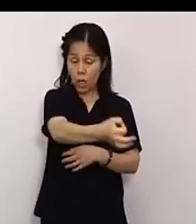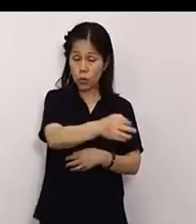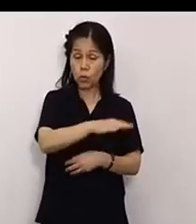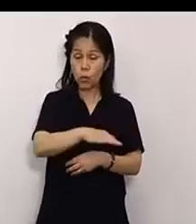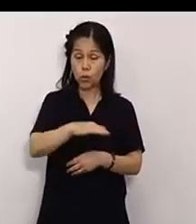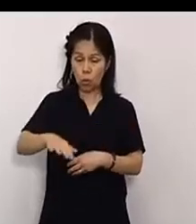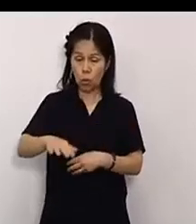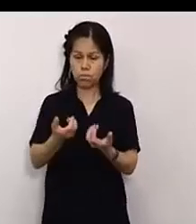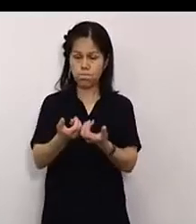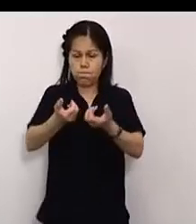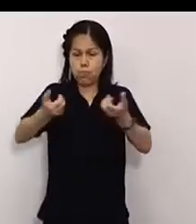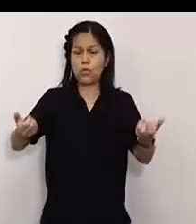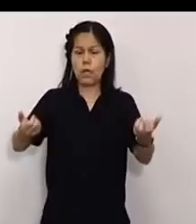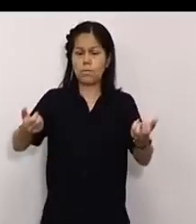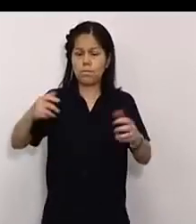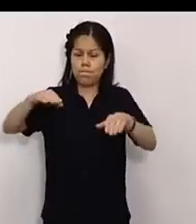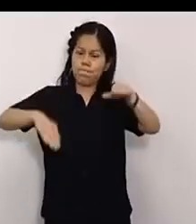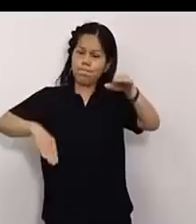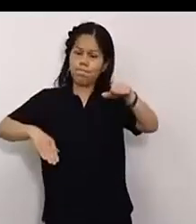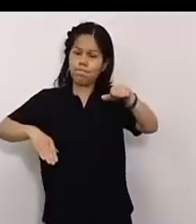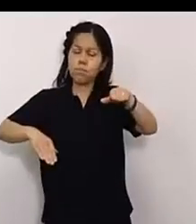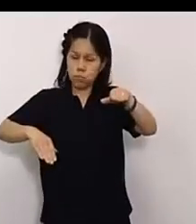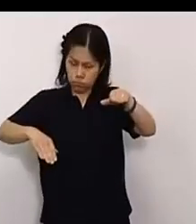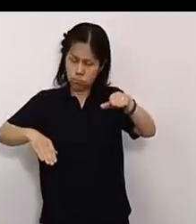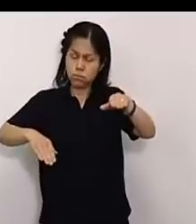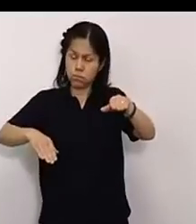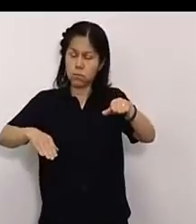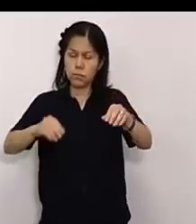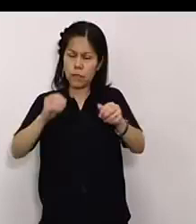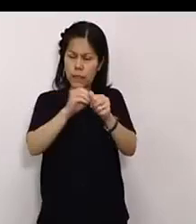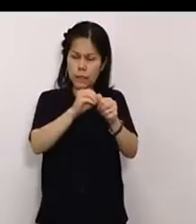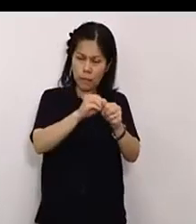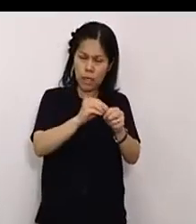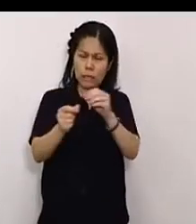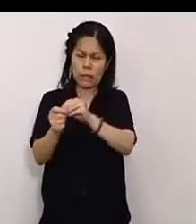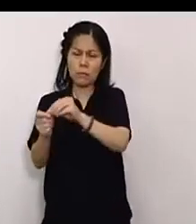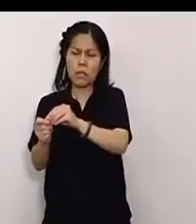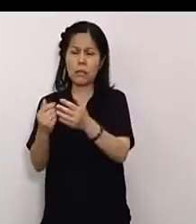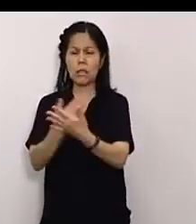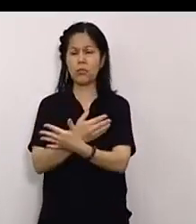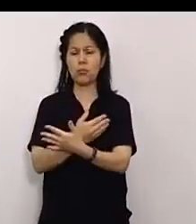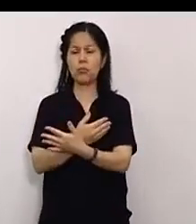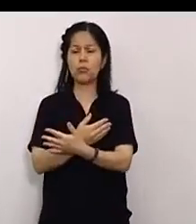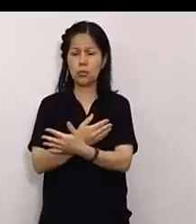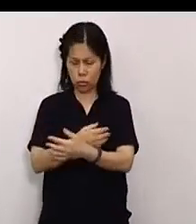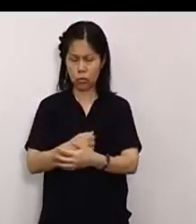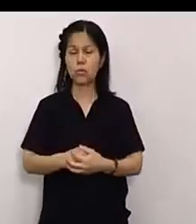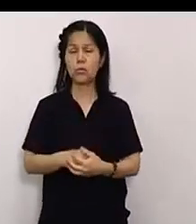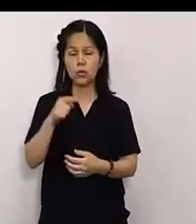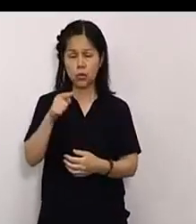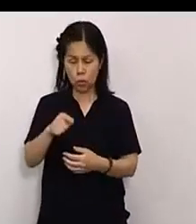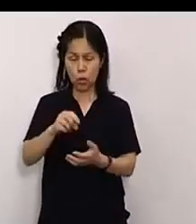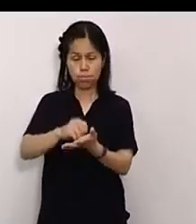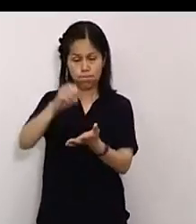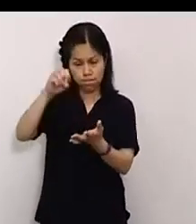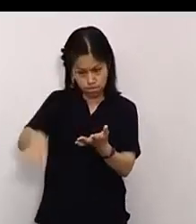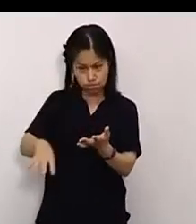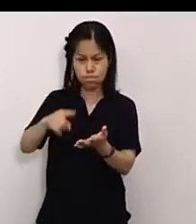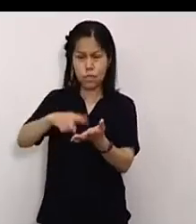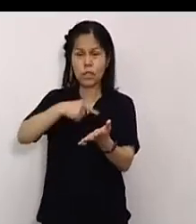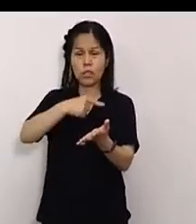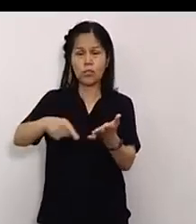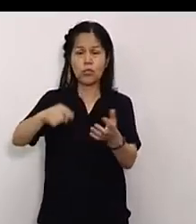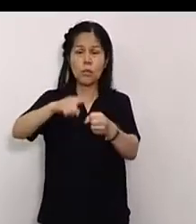子どもの分断が持ち込まれて、それがまた差別とかいじめの対象になってるんですね。でそういうことを解消するために